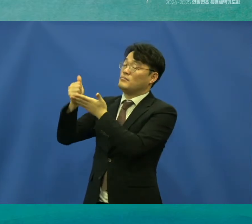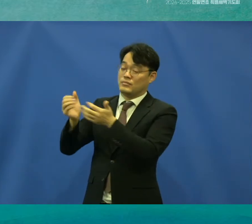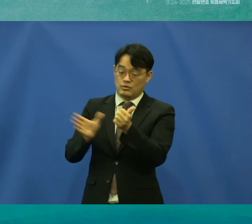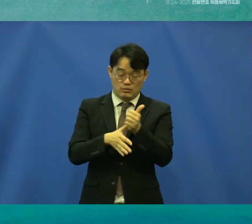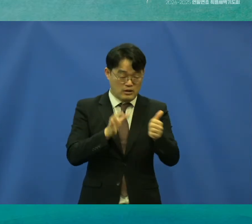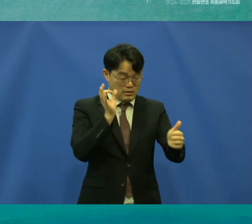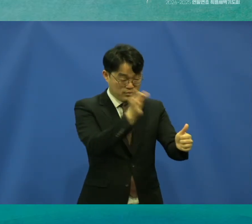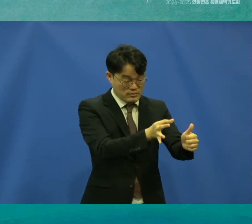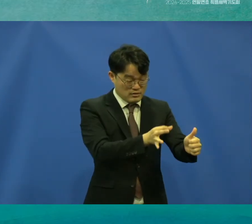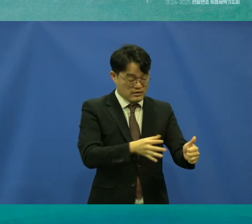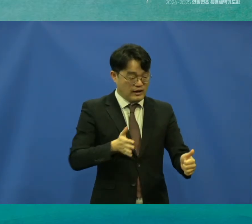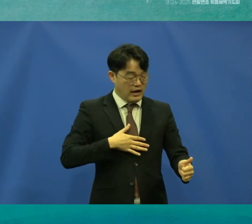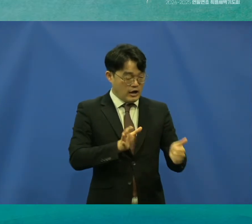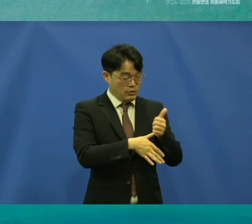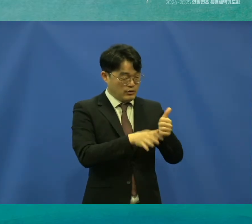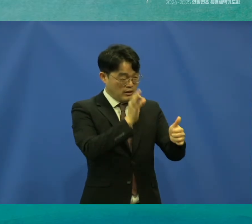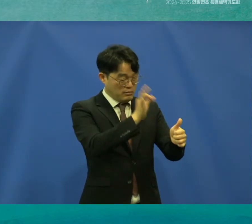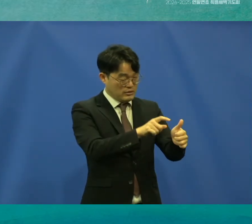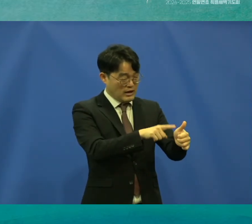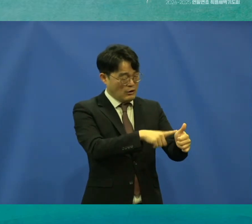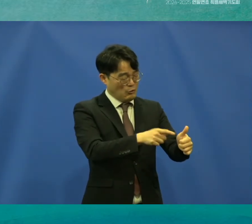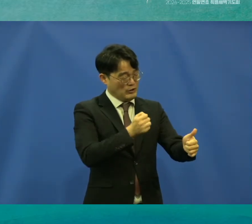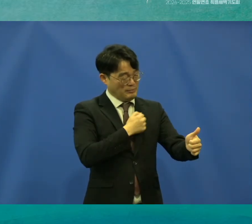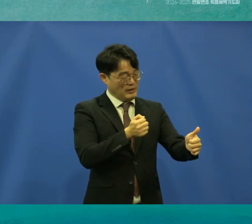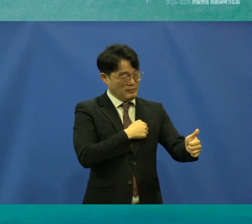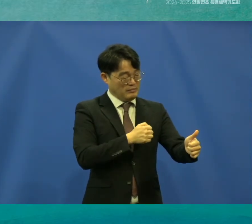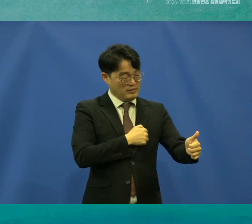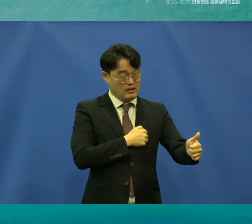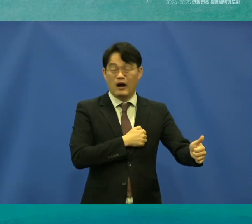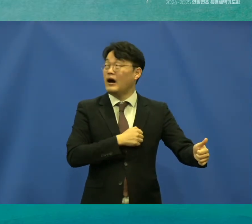하나님이 얼마나 답답하셨을까?